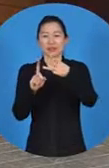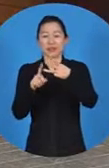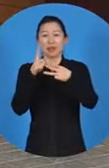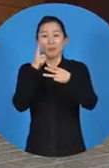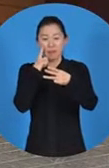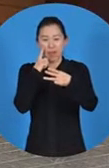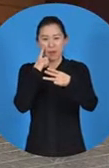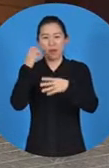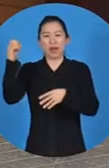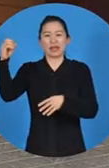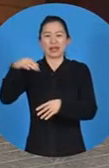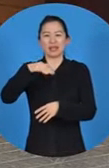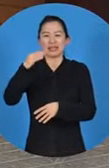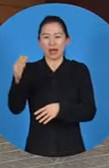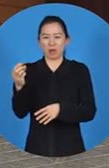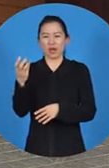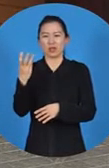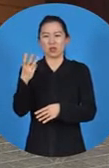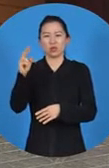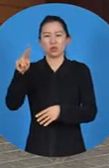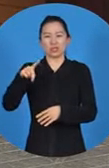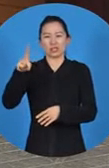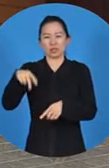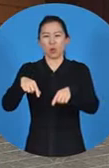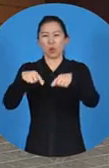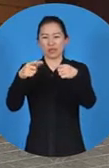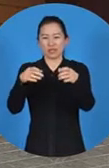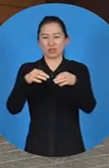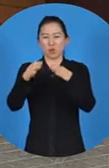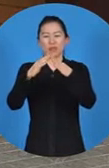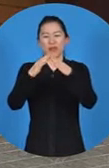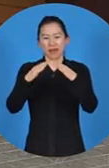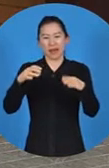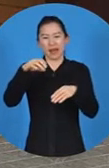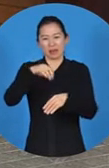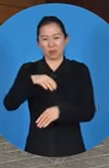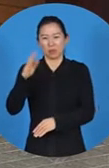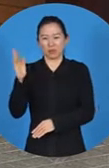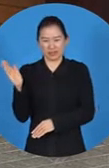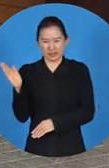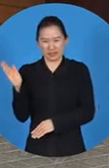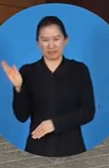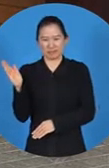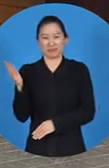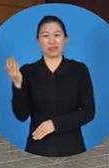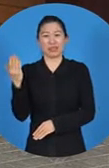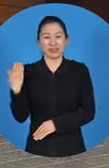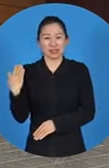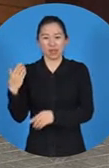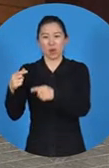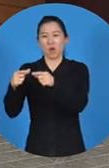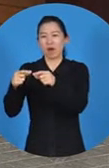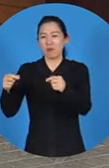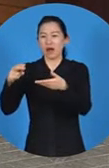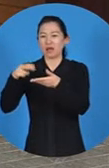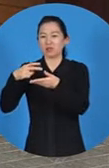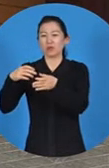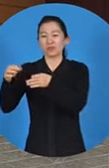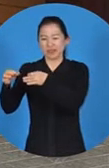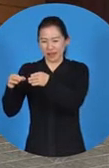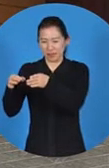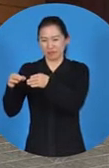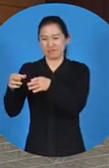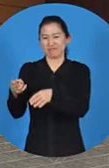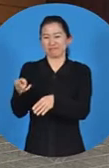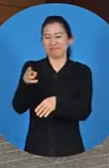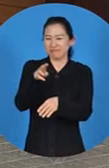最後は光が丘百合の木商店会にあるご飯レストラン聖司です。こちらは炊きたてご飯が魅